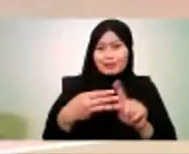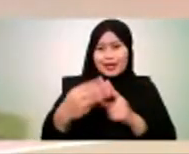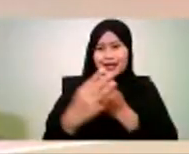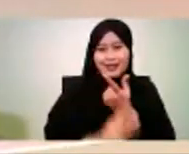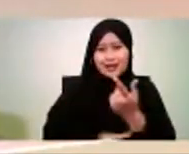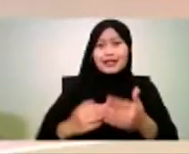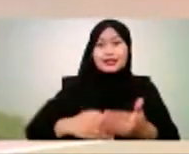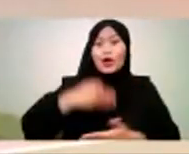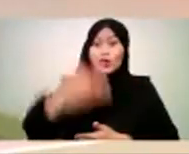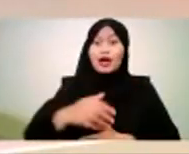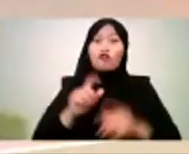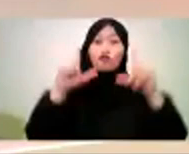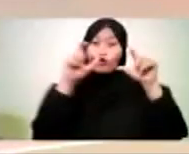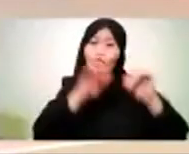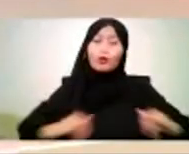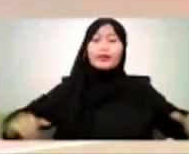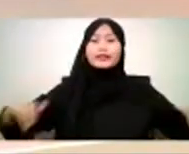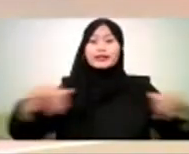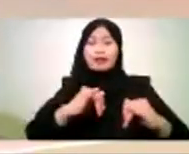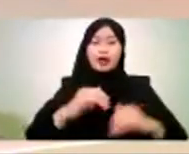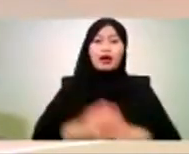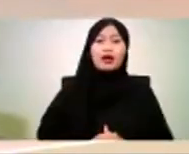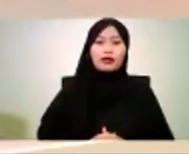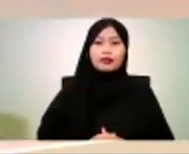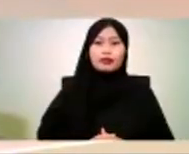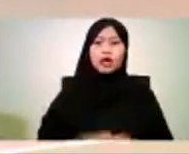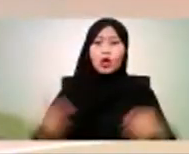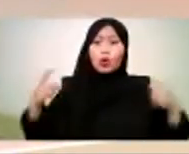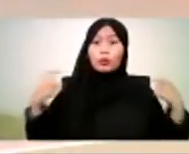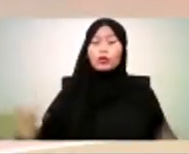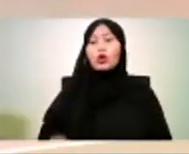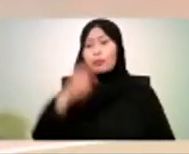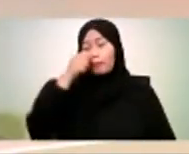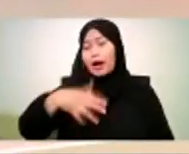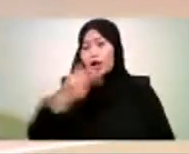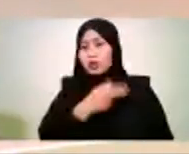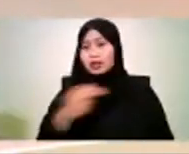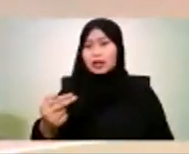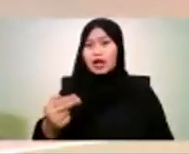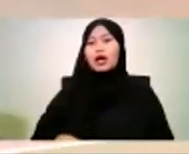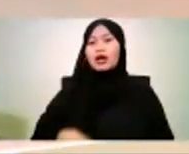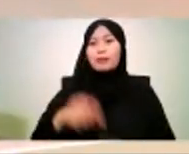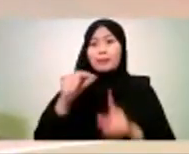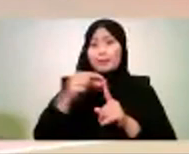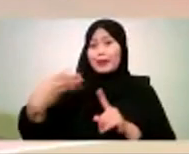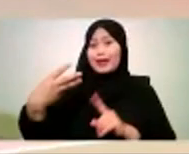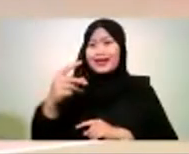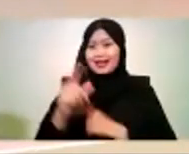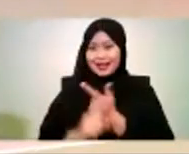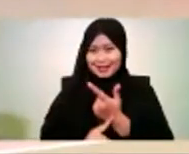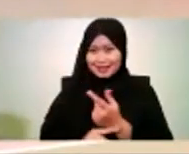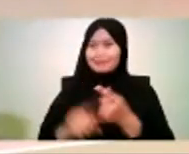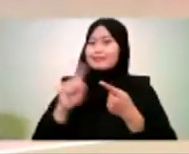untuk dapat berfoto bersama yakini kepada Gubernur Bank Indonesia Doctor Perry warjiyo